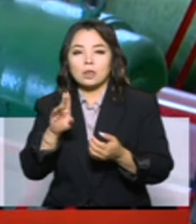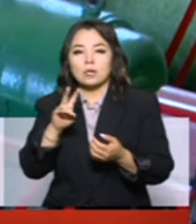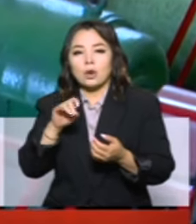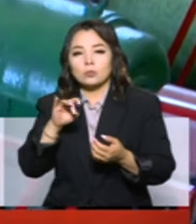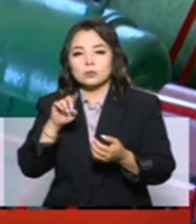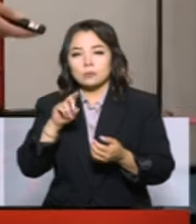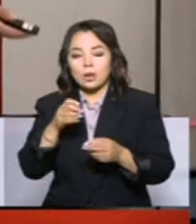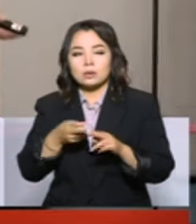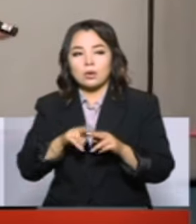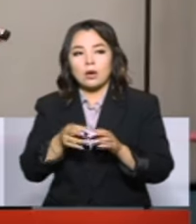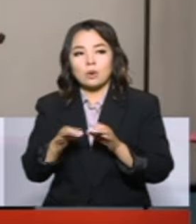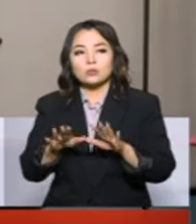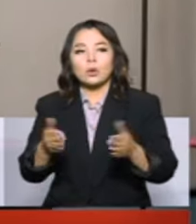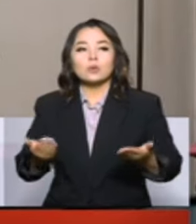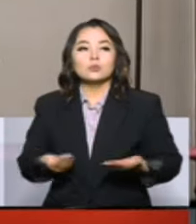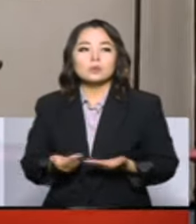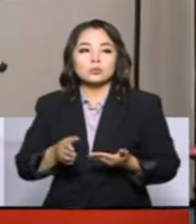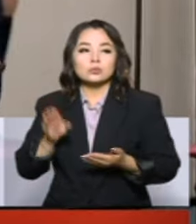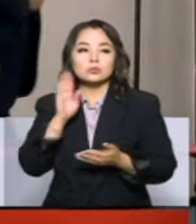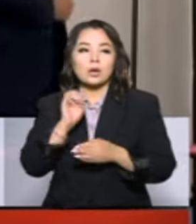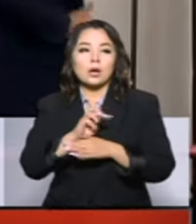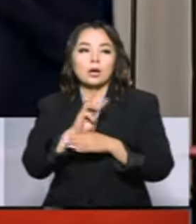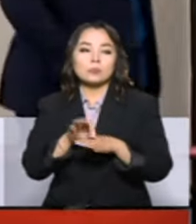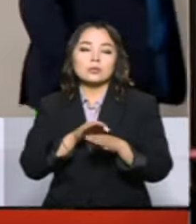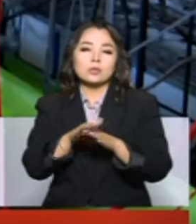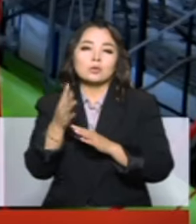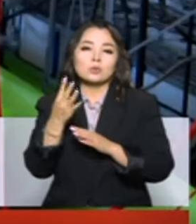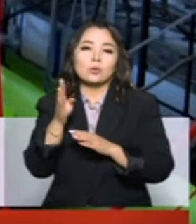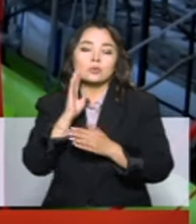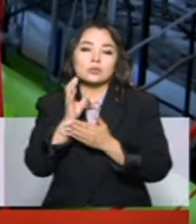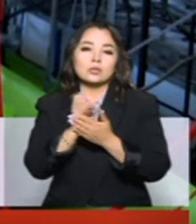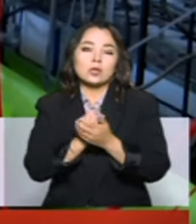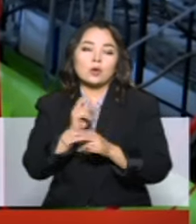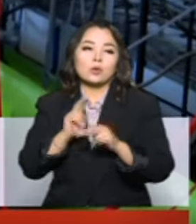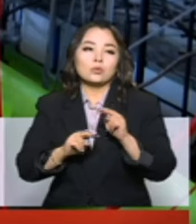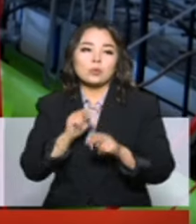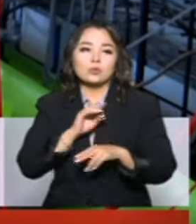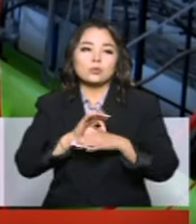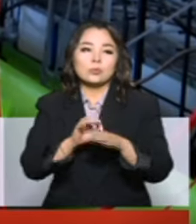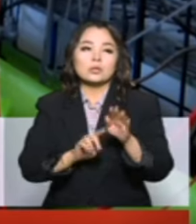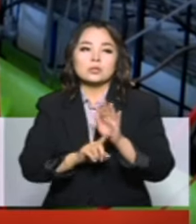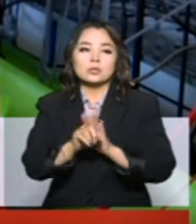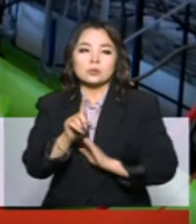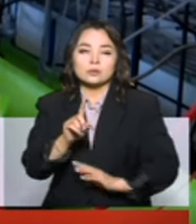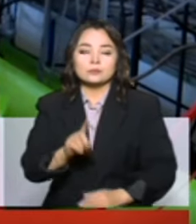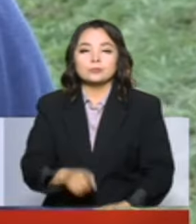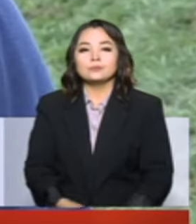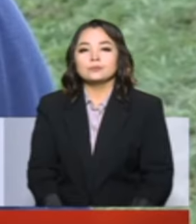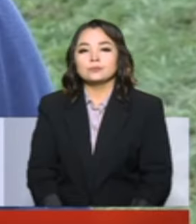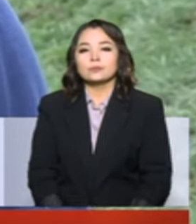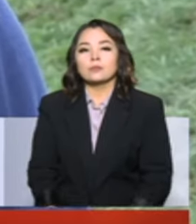Наурызбай аудандарының тұрғындарын сумен қамту үшін 4 су жинағыштың құрылысы жүргізілуде.